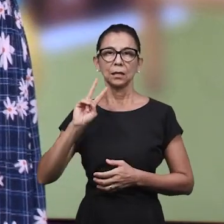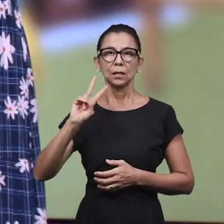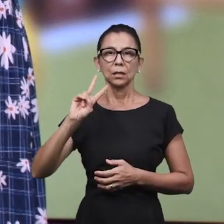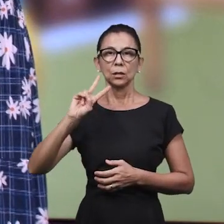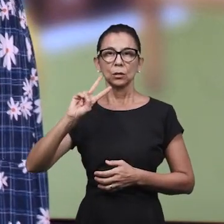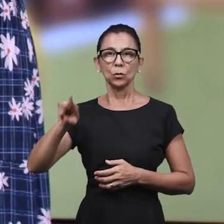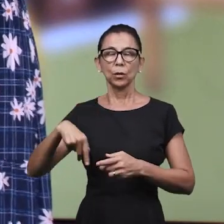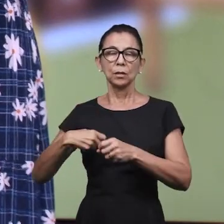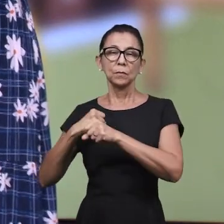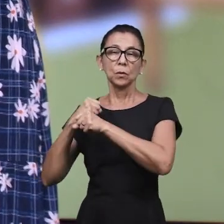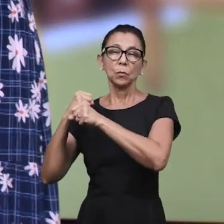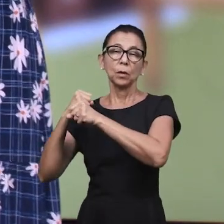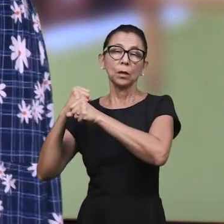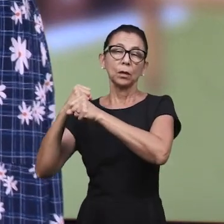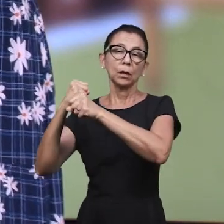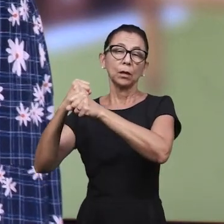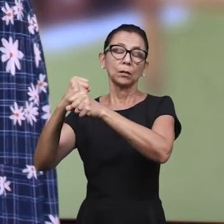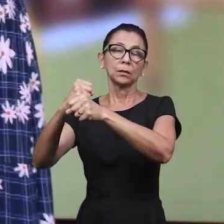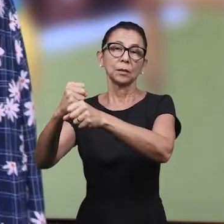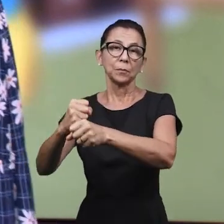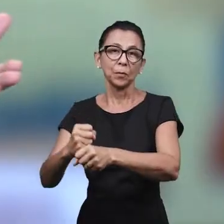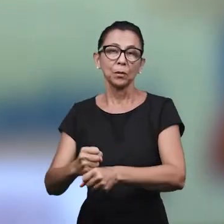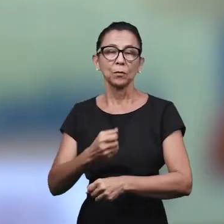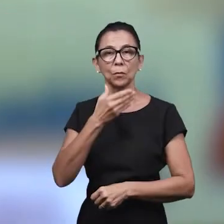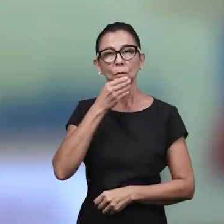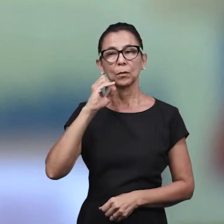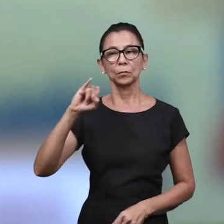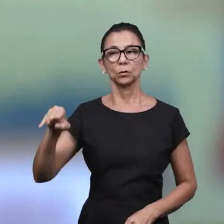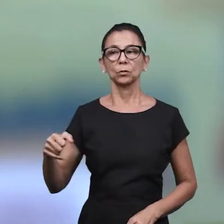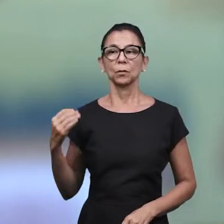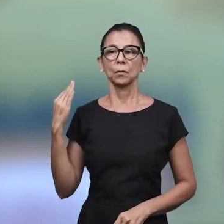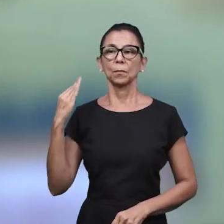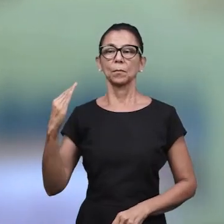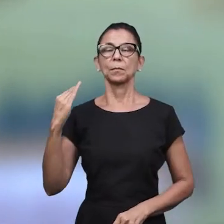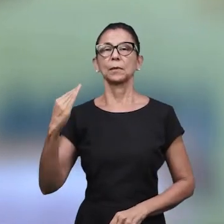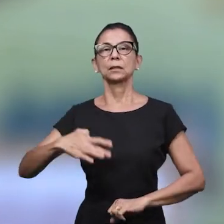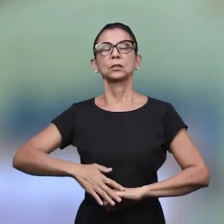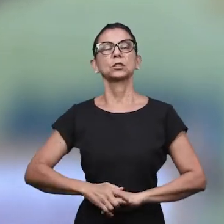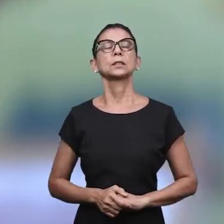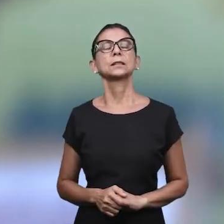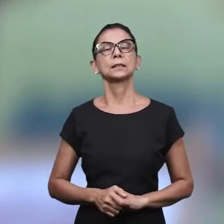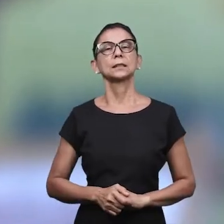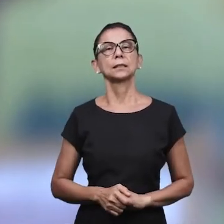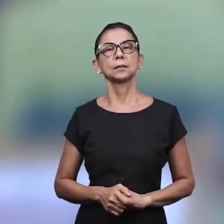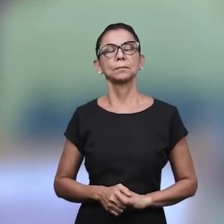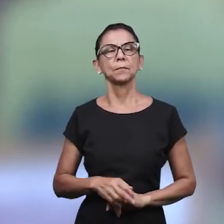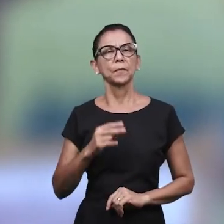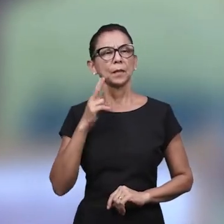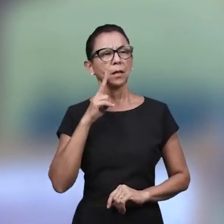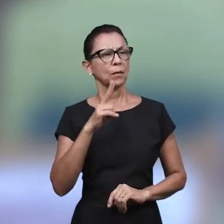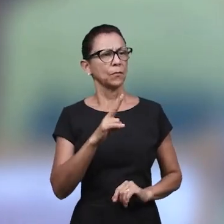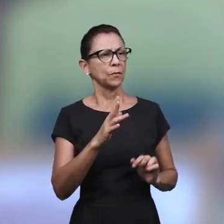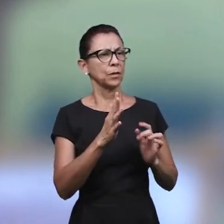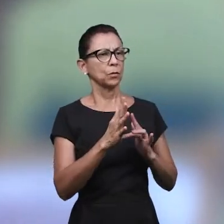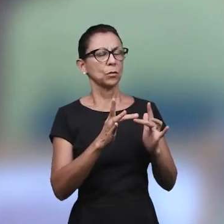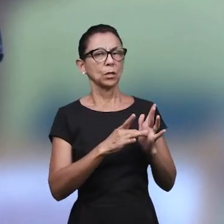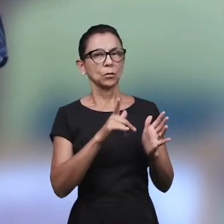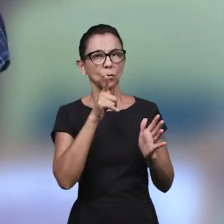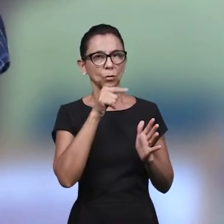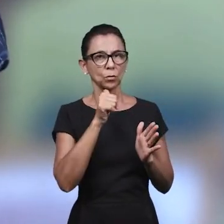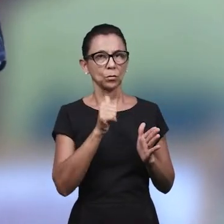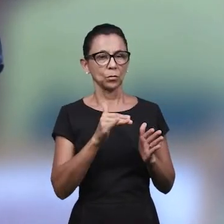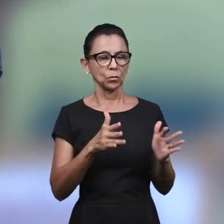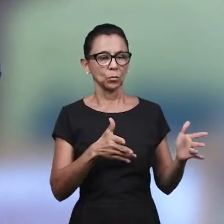est venue presque 2000 ans après avec Jean-Baptiste. À un certain moment, Jésus s'est approché du fleuve